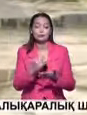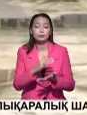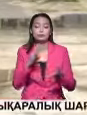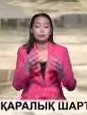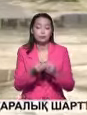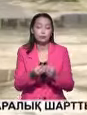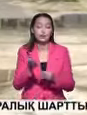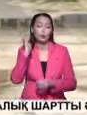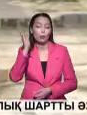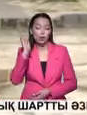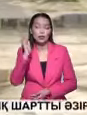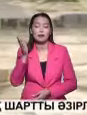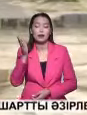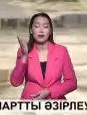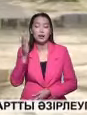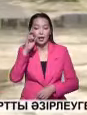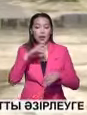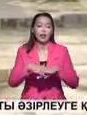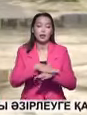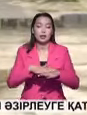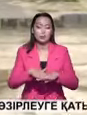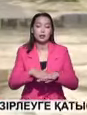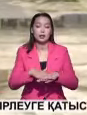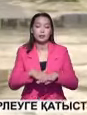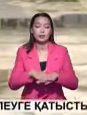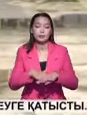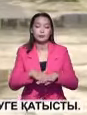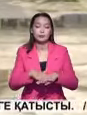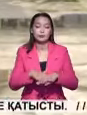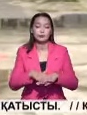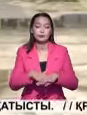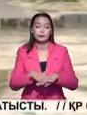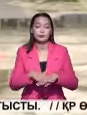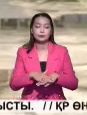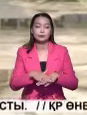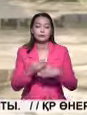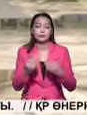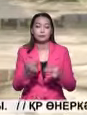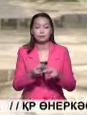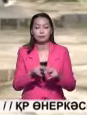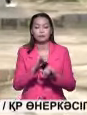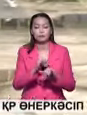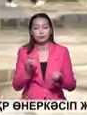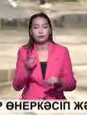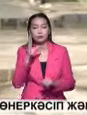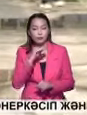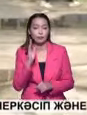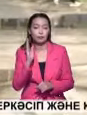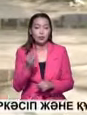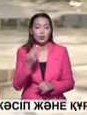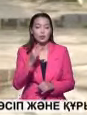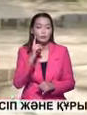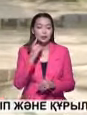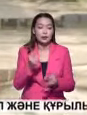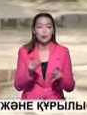керек, болашақта елімізде мысалы кәдімгі дәнекерлеуші мамандығы бола ма? Жастарымыз егер